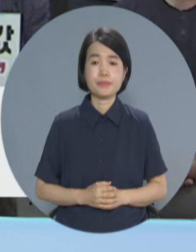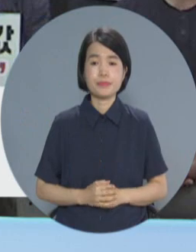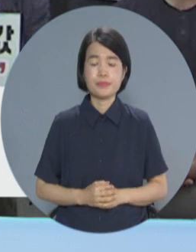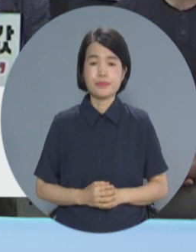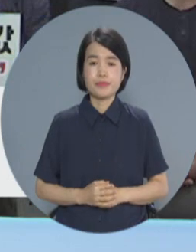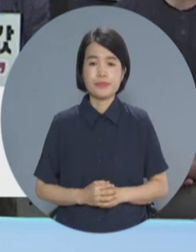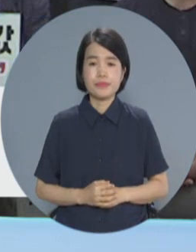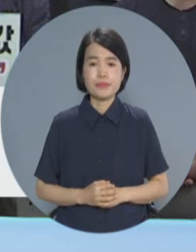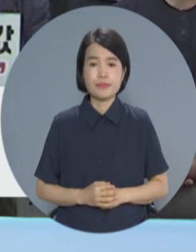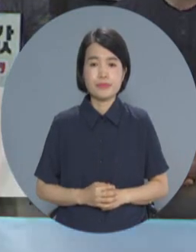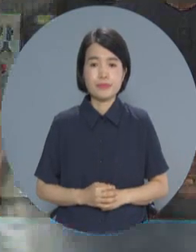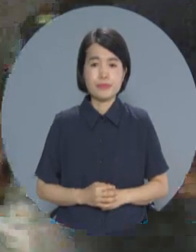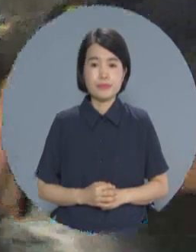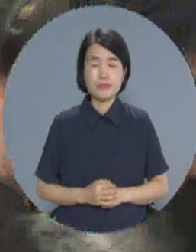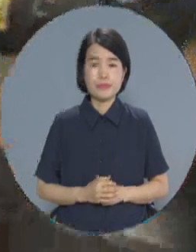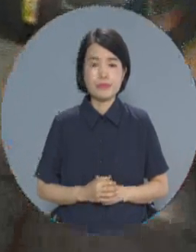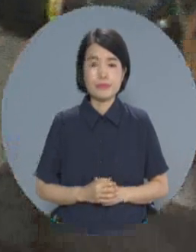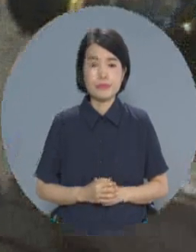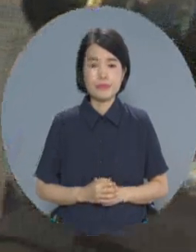취재했습니다.